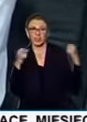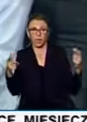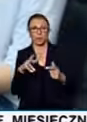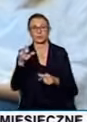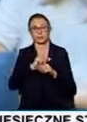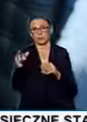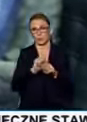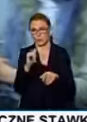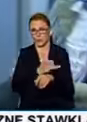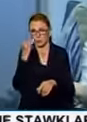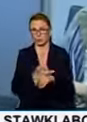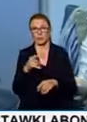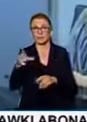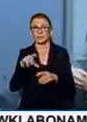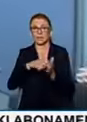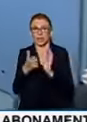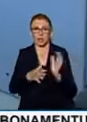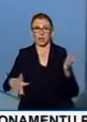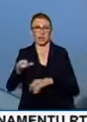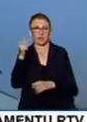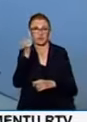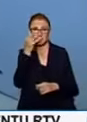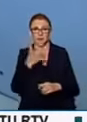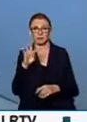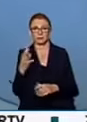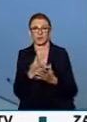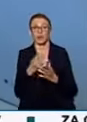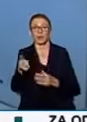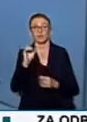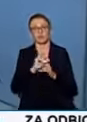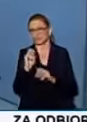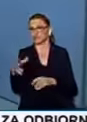zaplanowano na piątek w sali kameralnej przy Alei 1 Maja 4. Wstęp wolny.